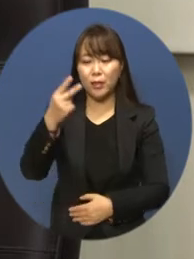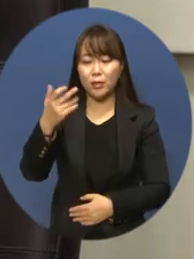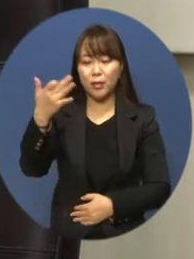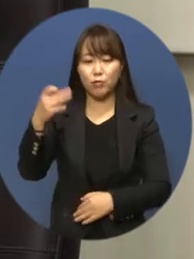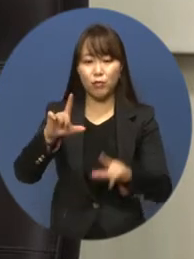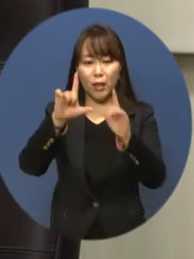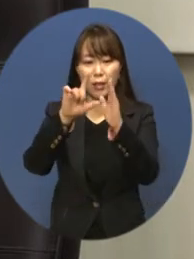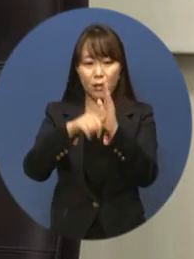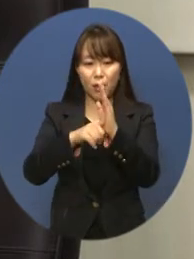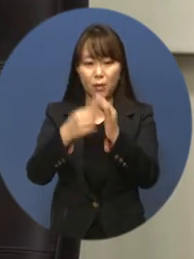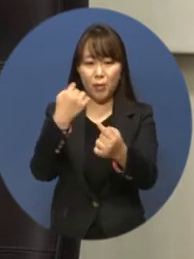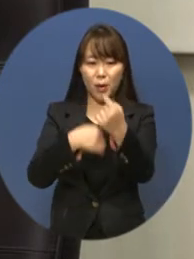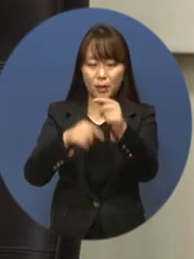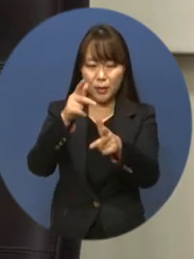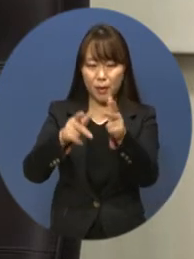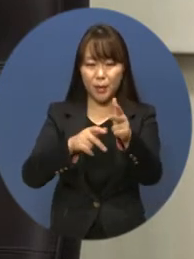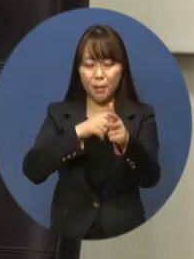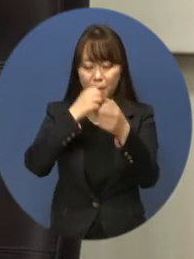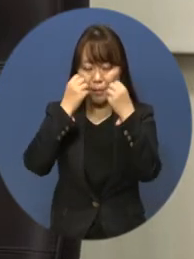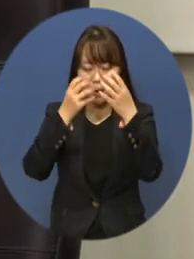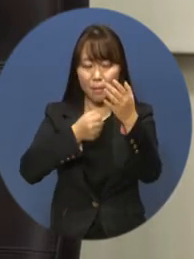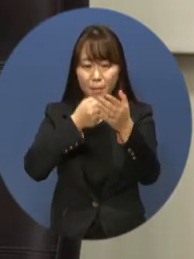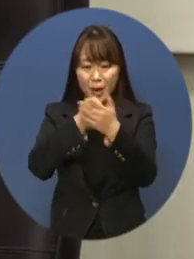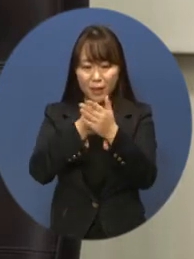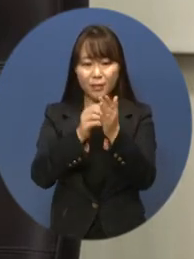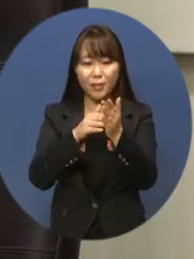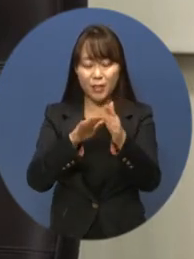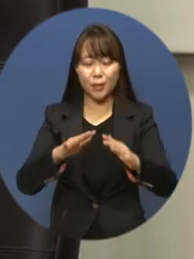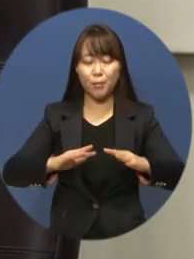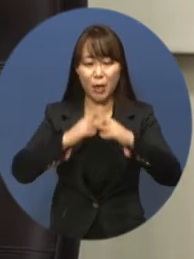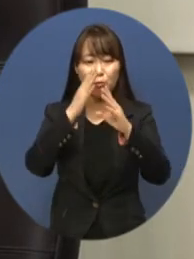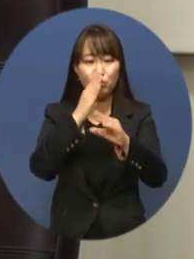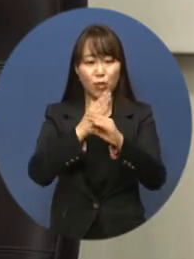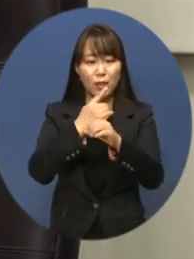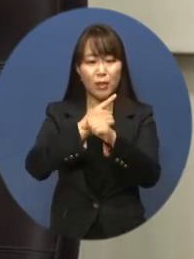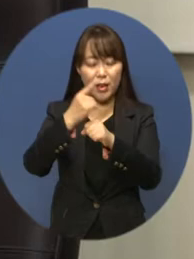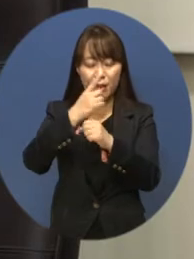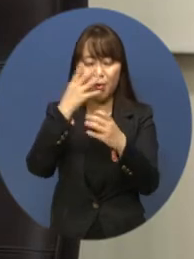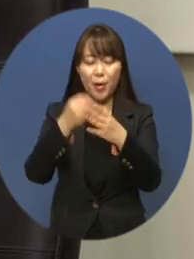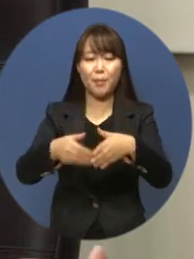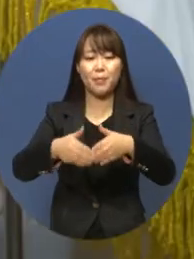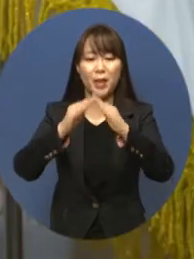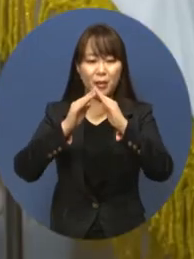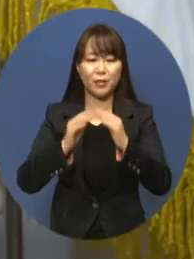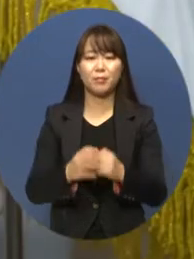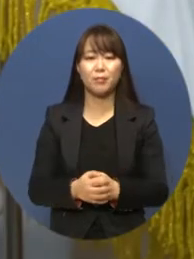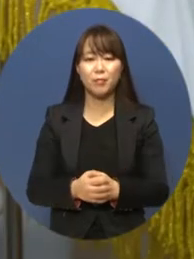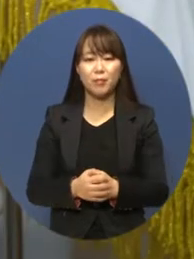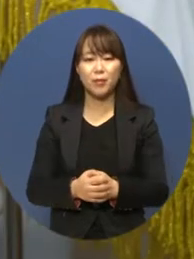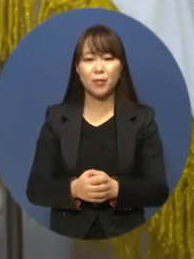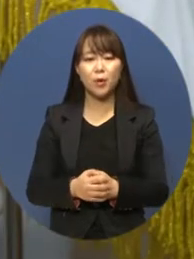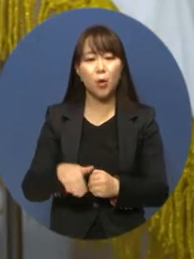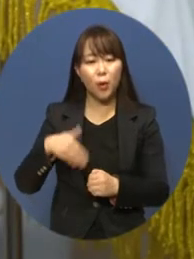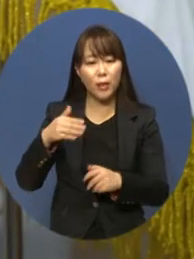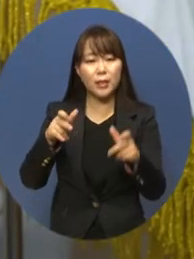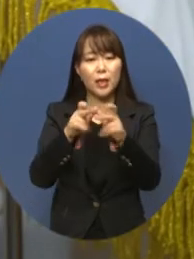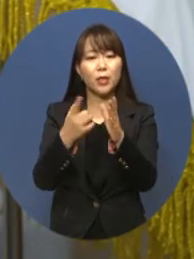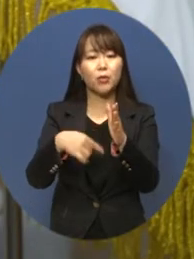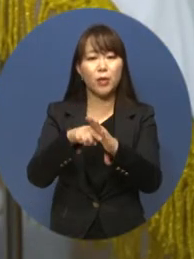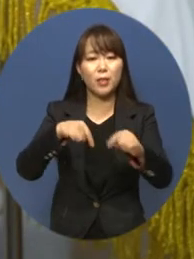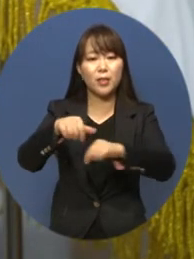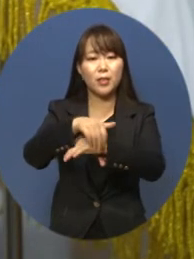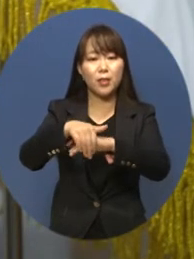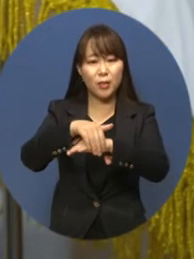2019년에 공모사업이 확정이 돼서 지금 건설 중에 있고 내년에 완공이 됩니다. 그 이외에도 장애인들을 위한